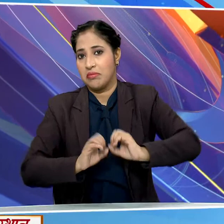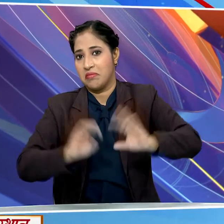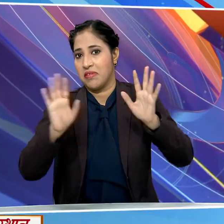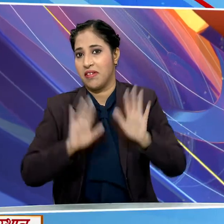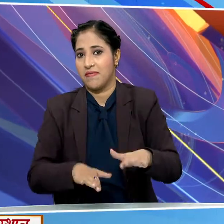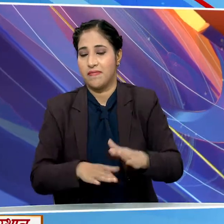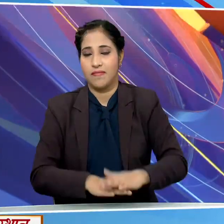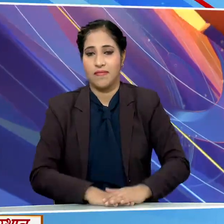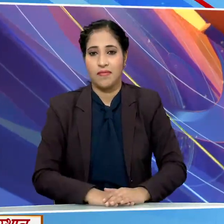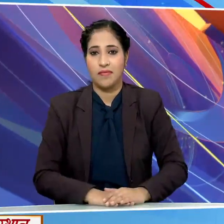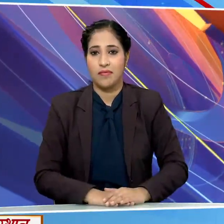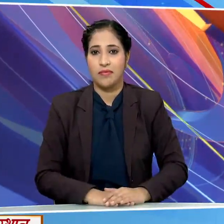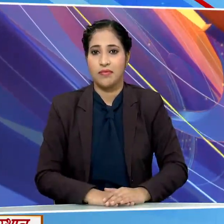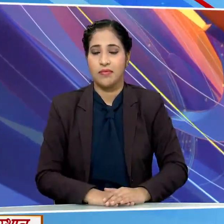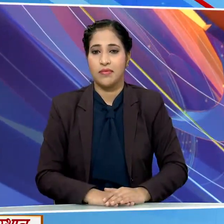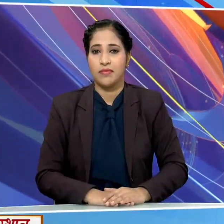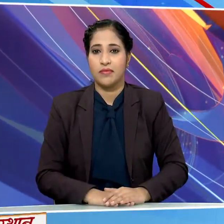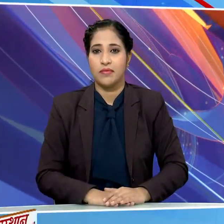रहा.